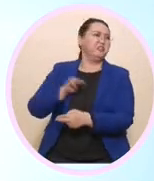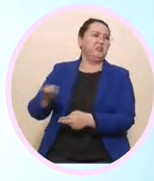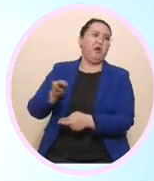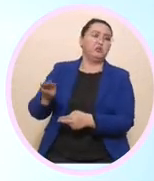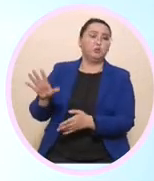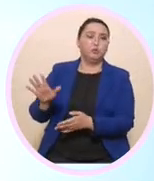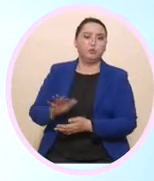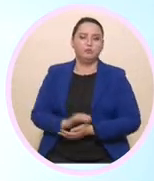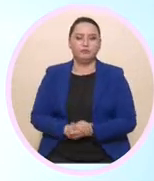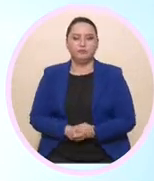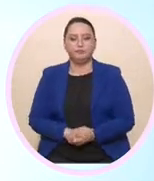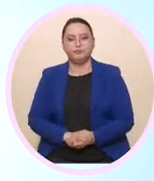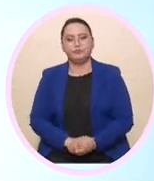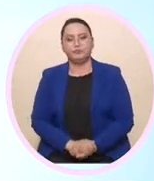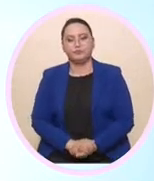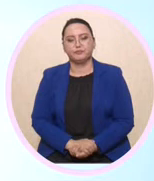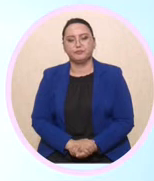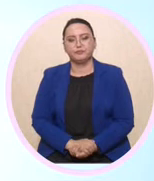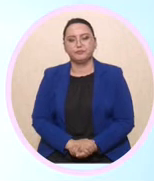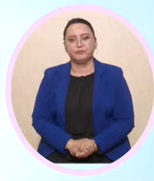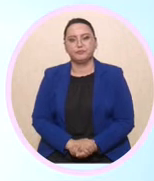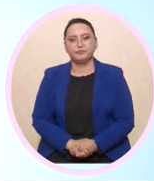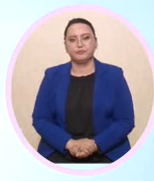За, сурагч та бүхэн дөргийн дүрийг